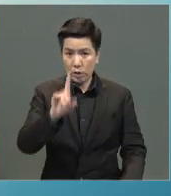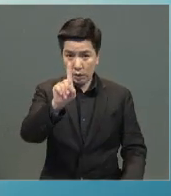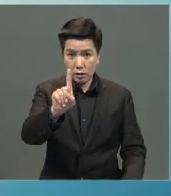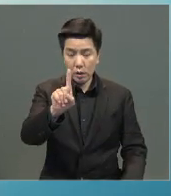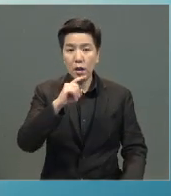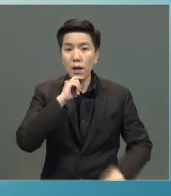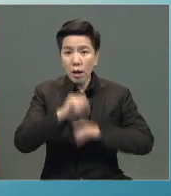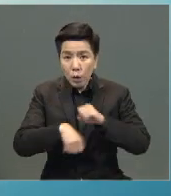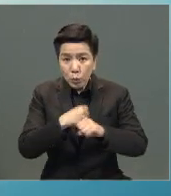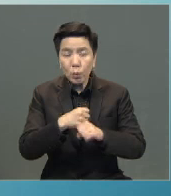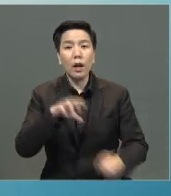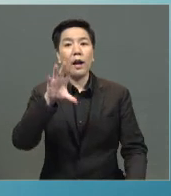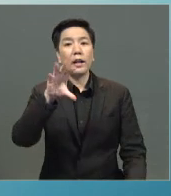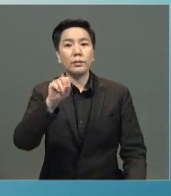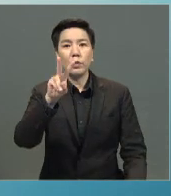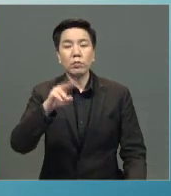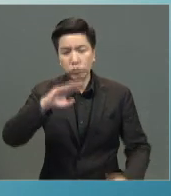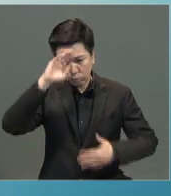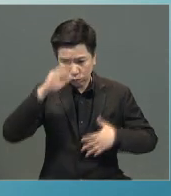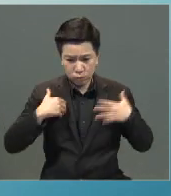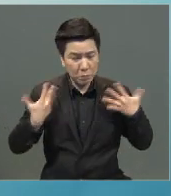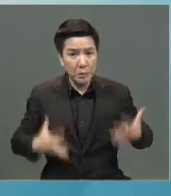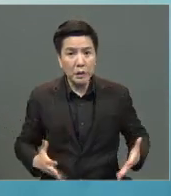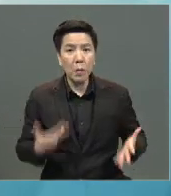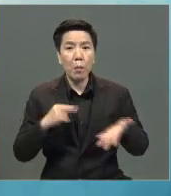คนบอกไม่มีอาการป่วยเลยนะครับแล้วก็อีกรายนึงนะครับอายุ52ปีก็ไม่มีอาการปวดก็คือเท่ากับว่าสามคนไม่มีอาการนะครับนั่นคือสิ่งที่เกิดขึ้นแต่ว่าเมื่อเช้านี้ก็ไม่มีการวิเคราะห์กันครับว่า